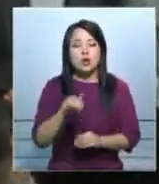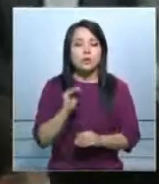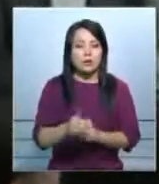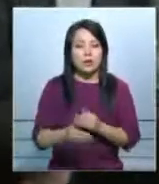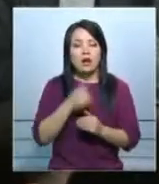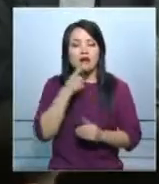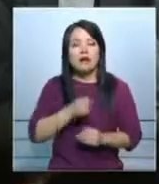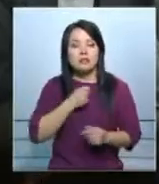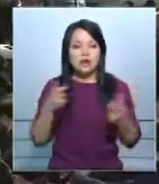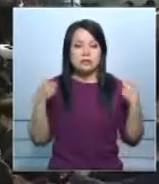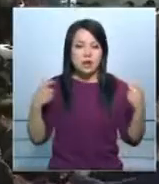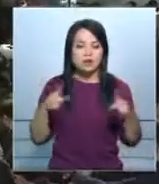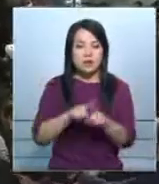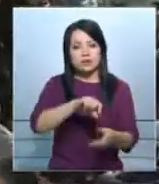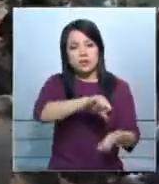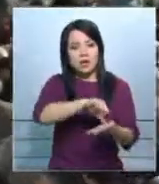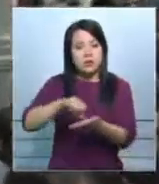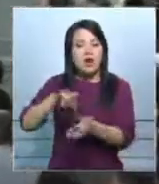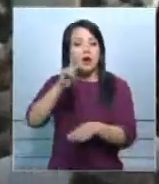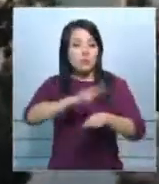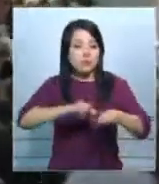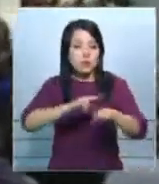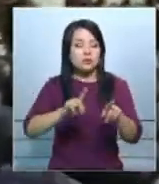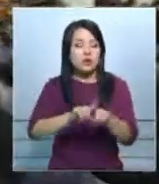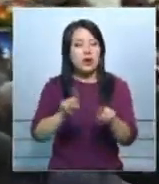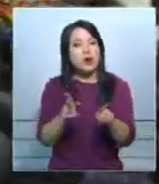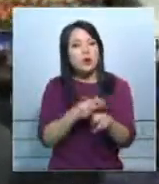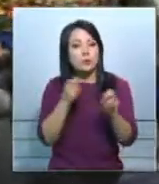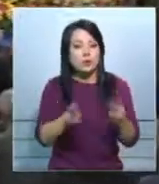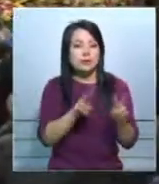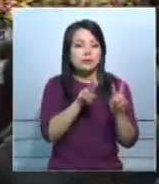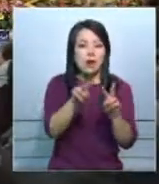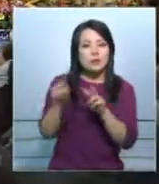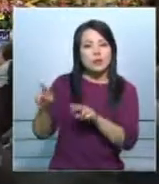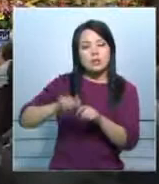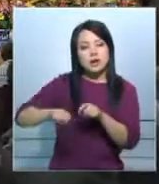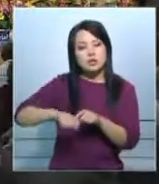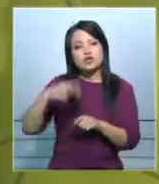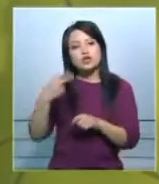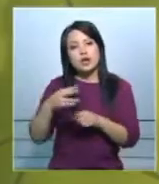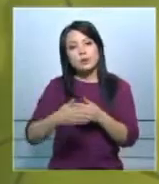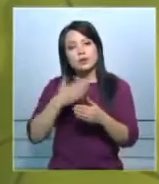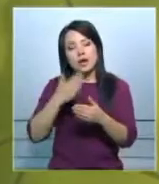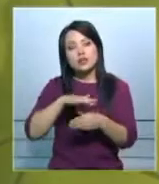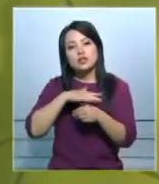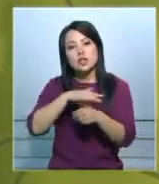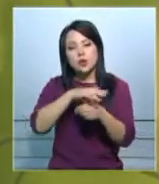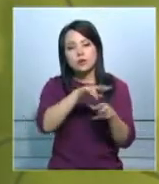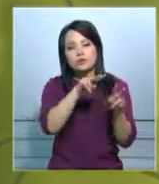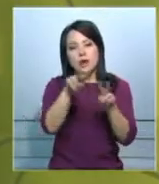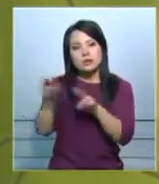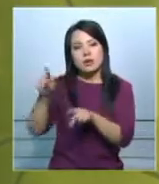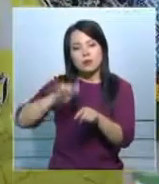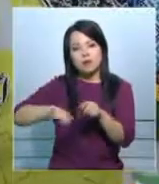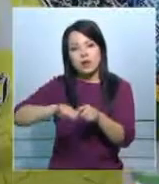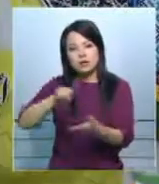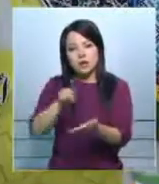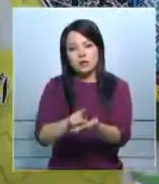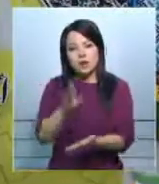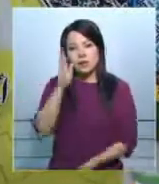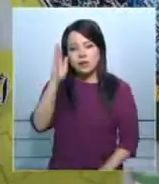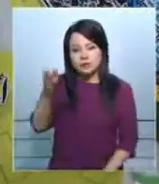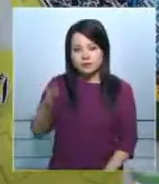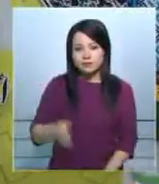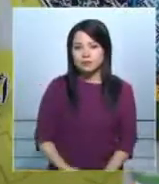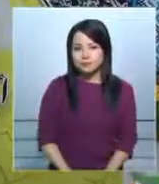қамтамасыз етеді. Тіпті кейбір ірі қалалардың қауіпсіздігін жоғарыдан бақылау үшін 20 тікұшақ тартылған. Талғатбек Абдығожаев, Әсем Хасенқызы, 24